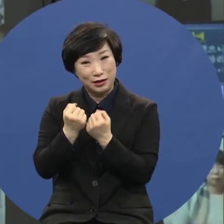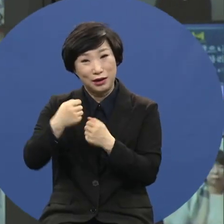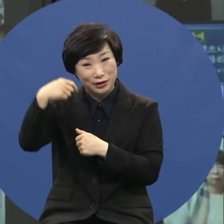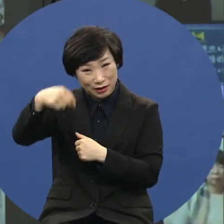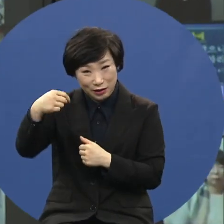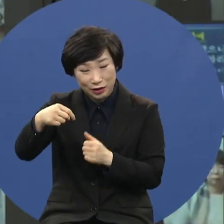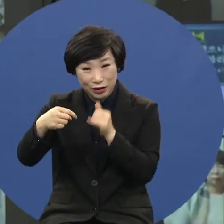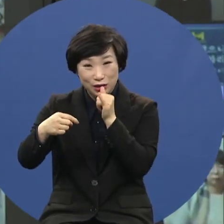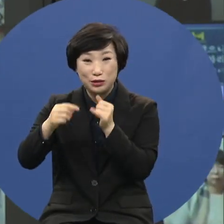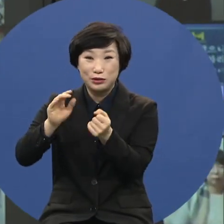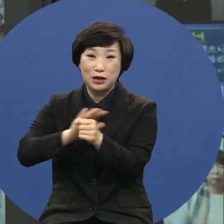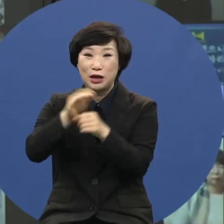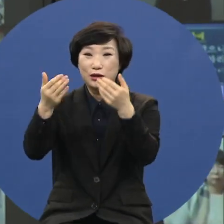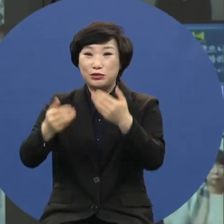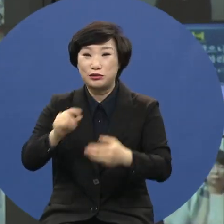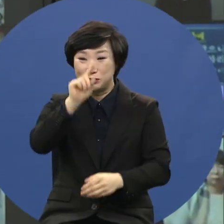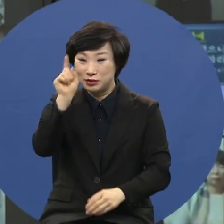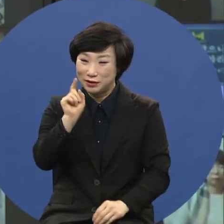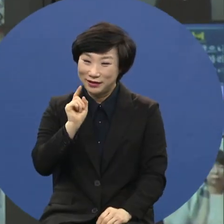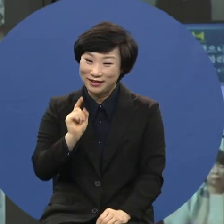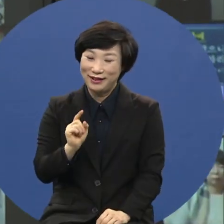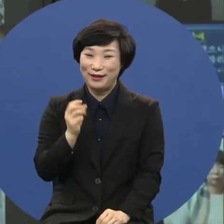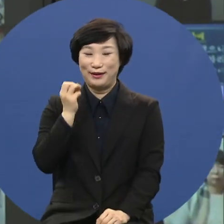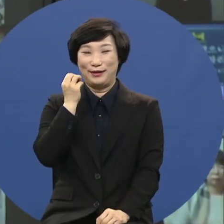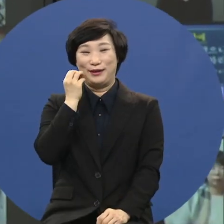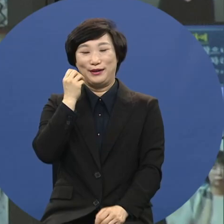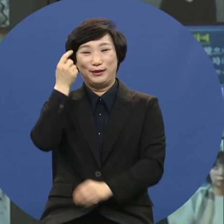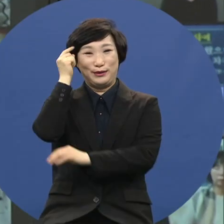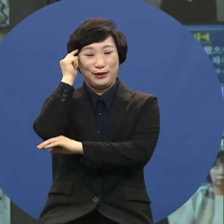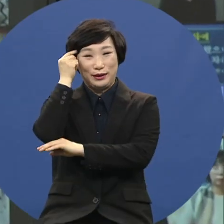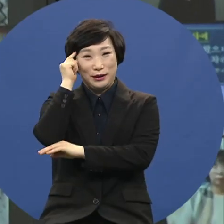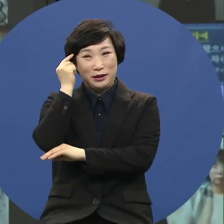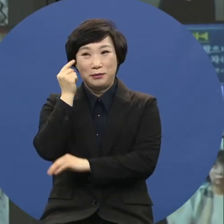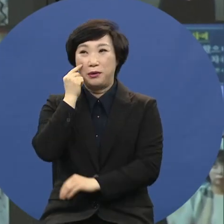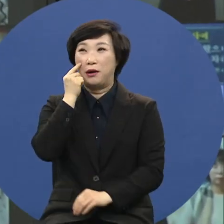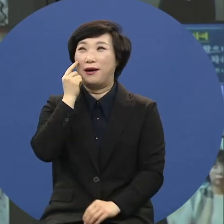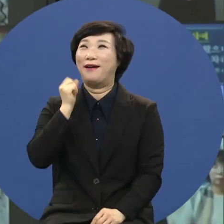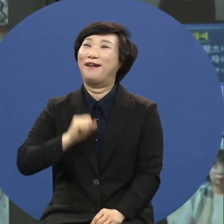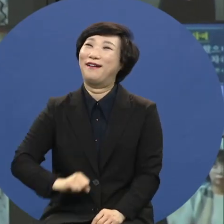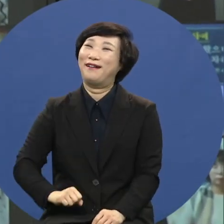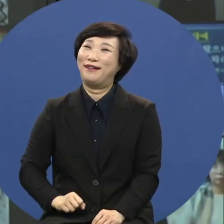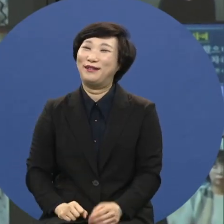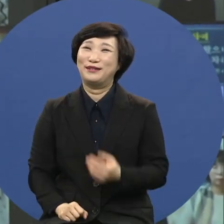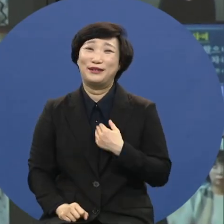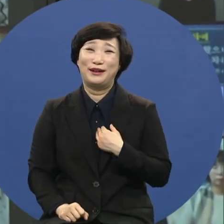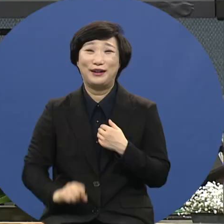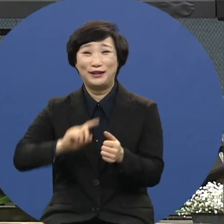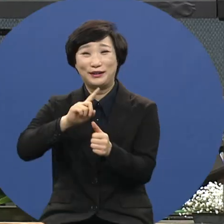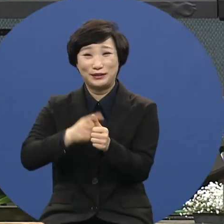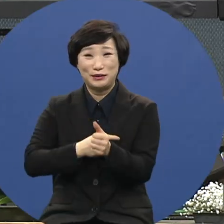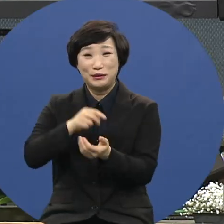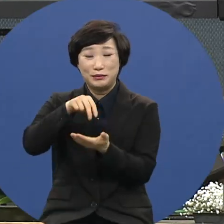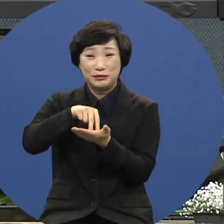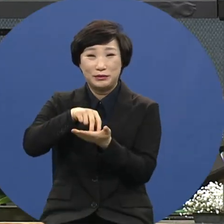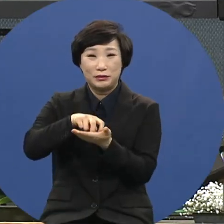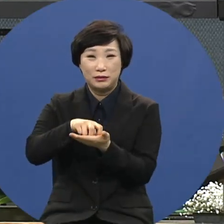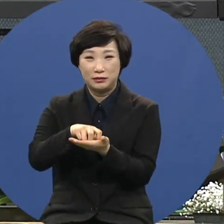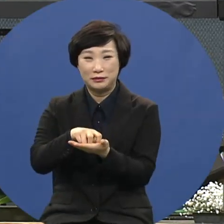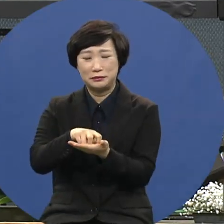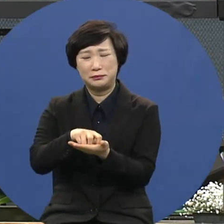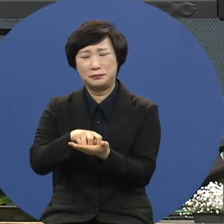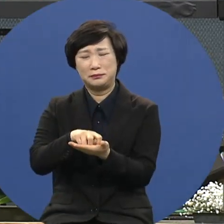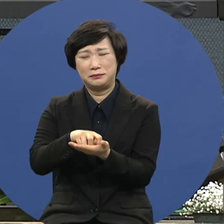설득시키며 사랑하시나 생각할 때 참 무릎이 절로 꿇히고